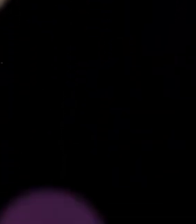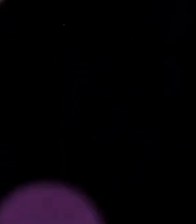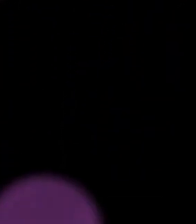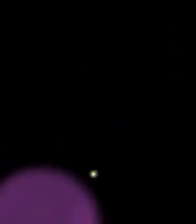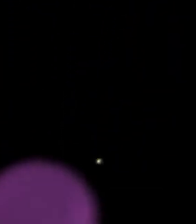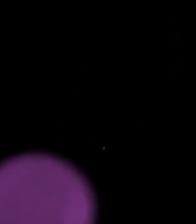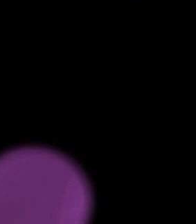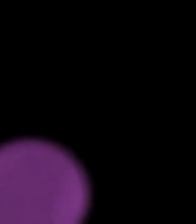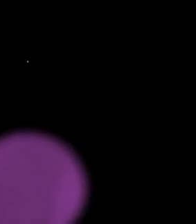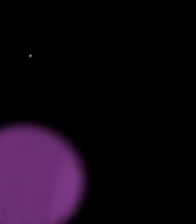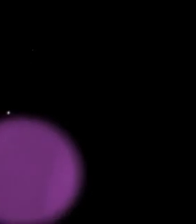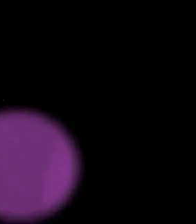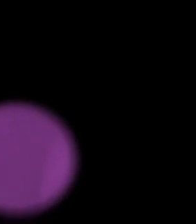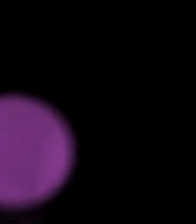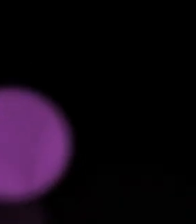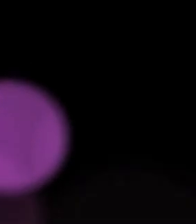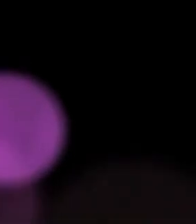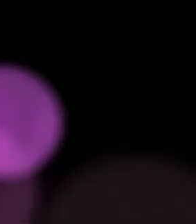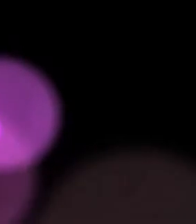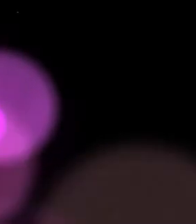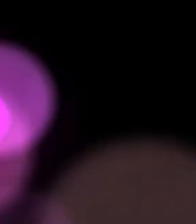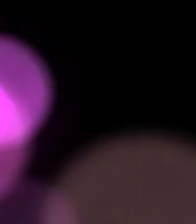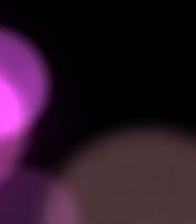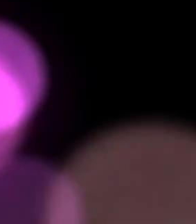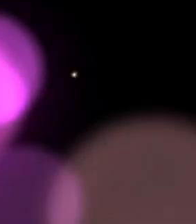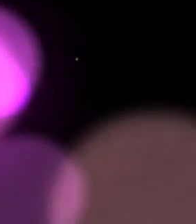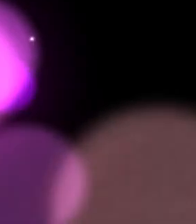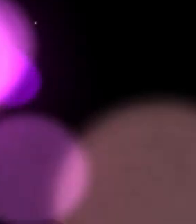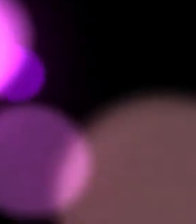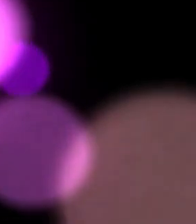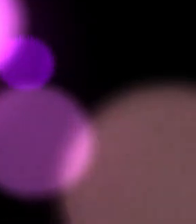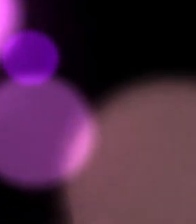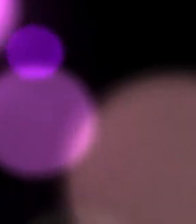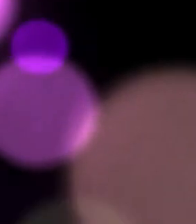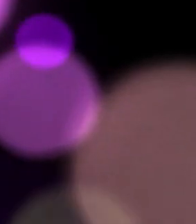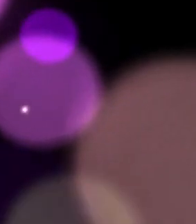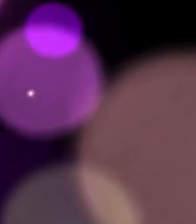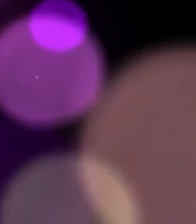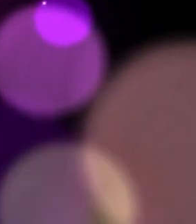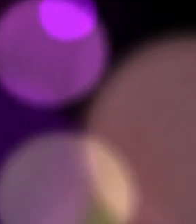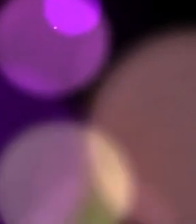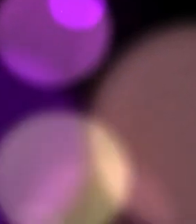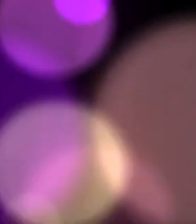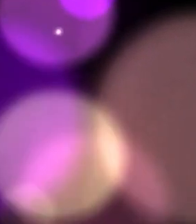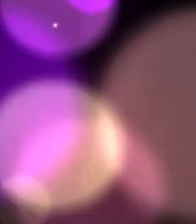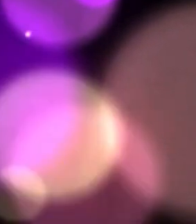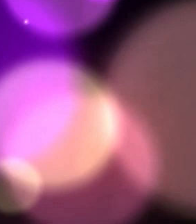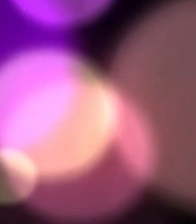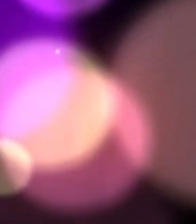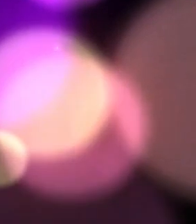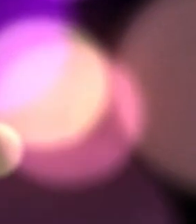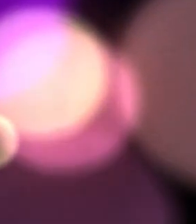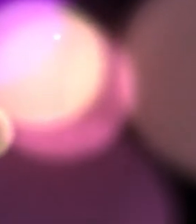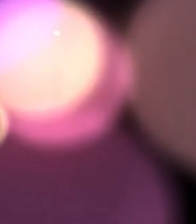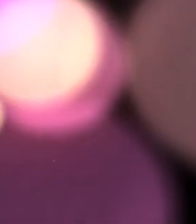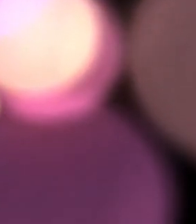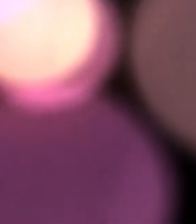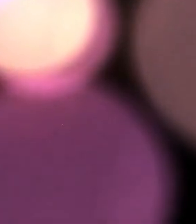자리에 있기까지 가정에서나 직장에서나 사회에서나 저를 지지해 주시고 응원해 주신 모든 분들께